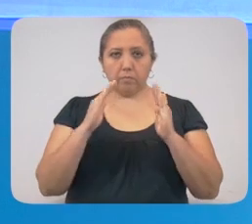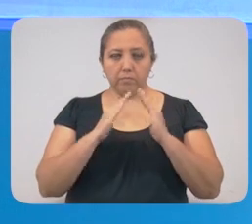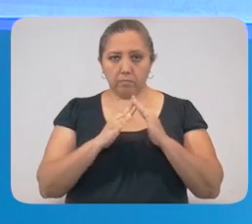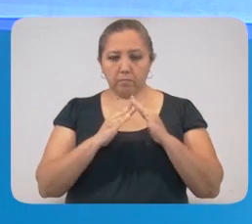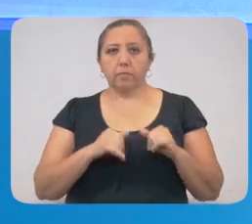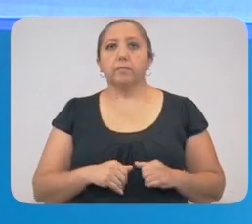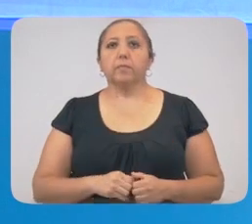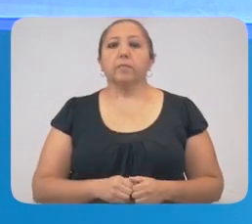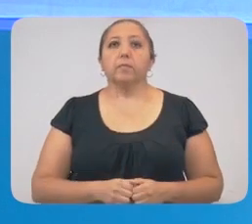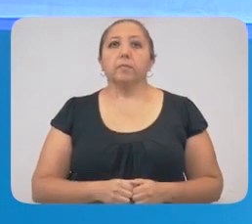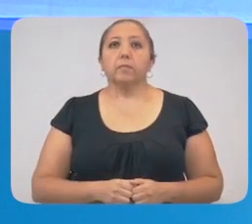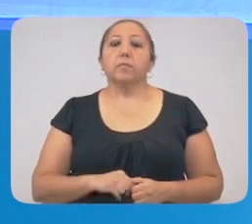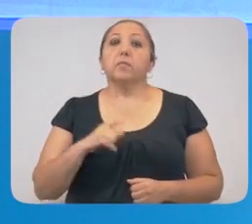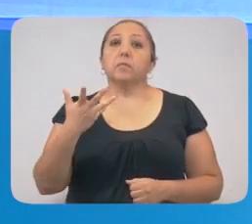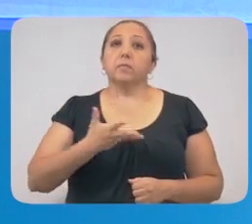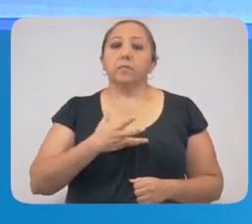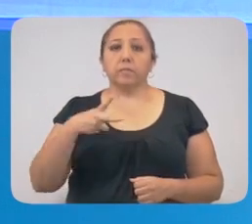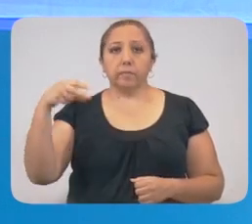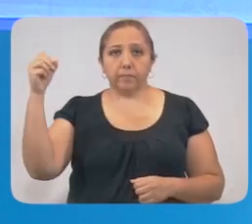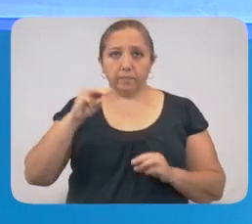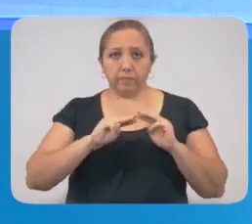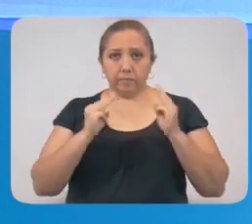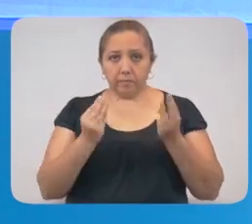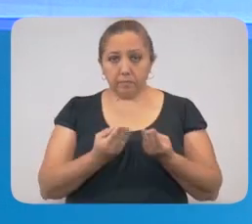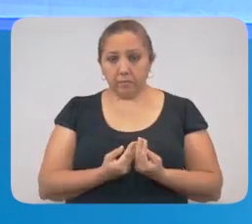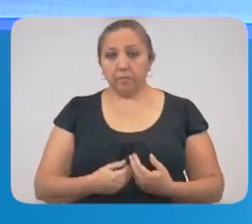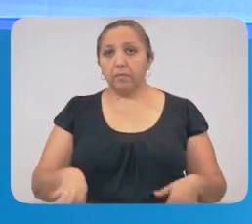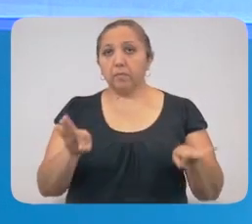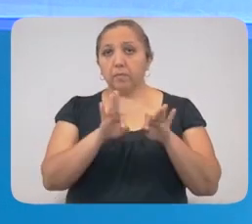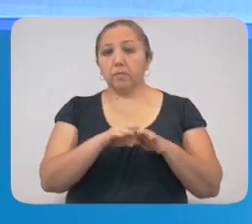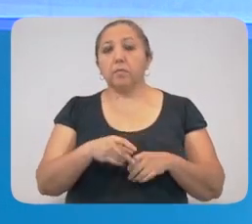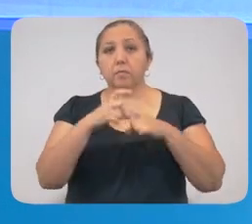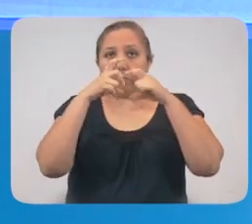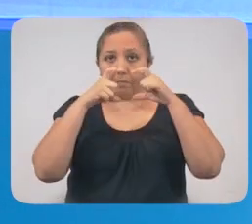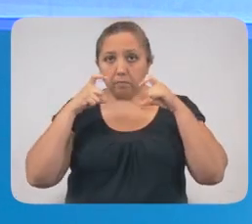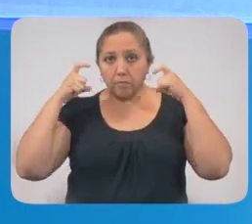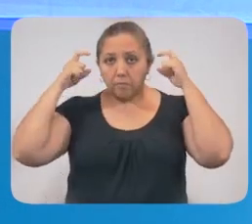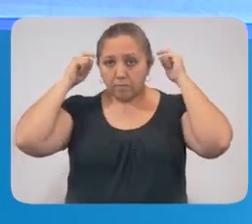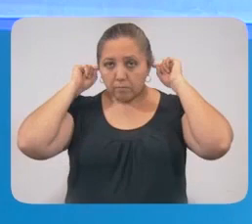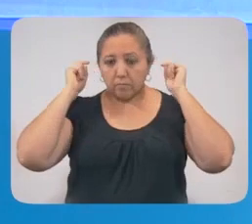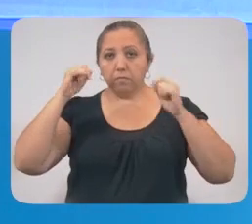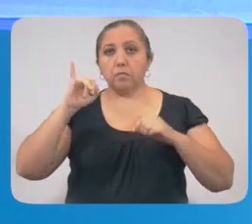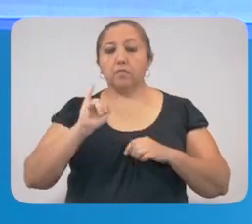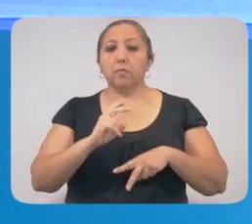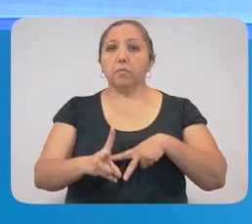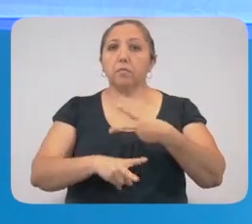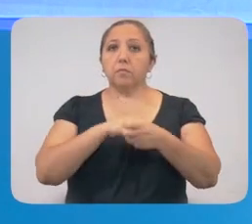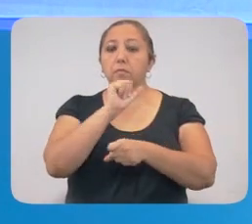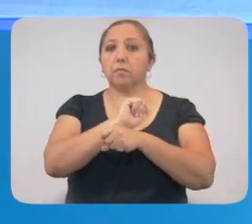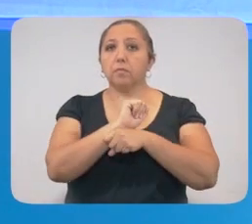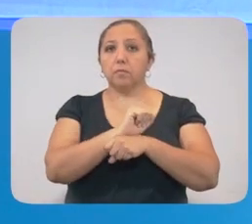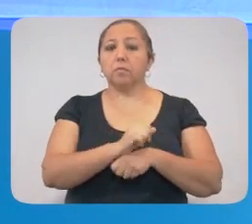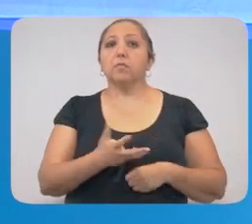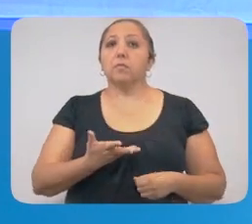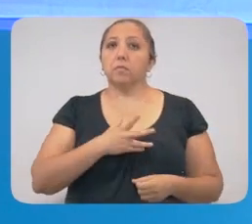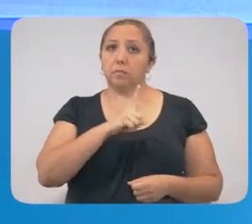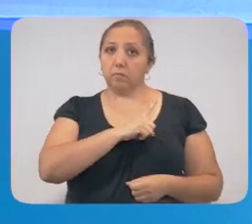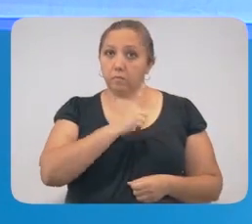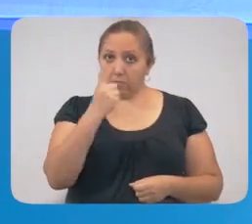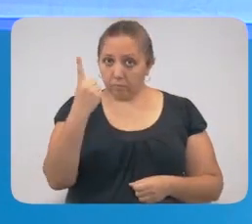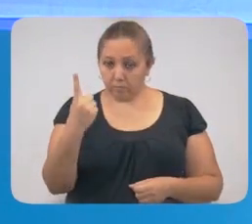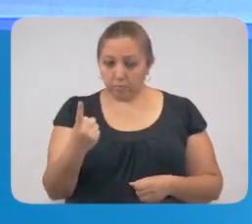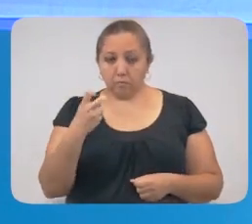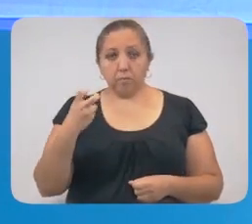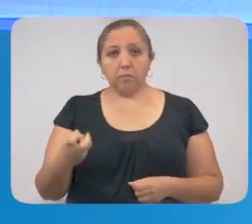lobjela, matu pastal, wamaubetal. Tiel yuheltal, ulakwa bashe, ojalá chiliucatan etzokuhetzik, jejelas chiculil. Tu númeroil